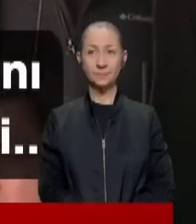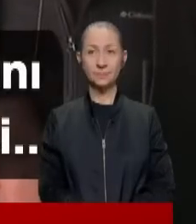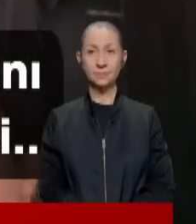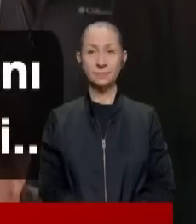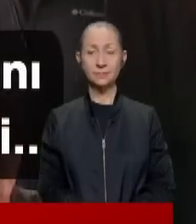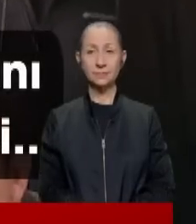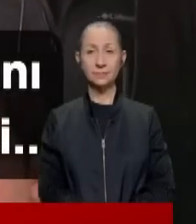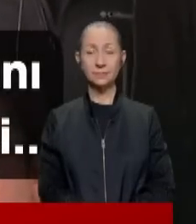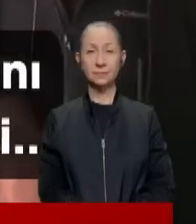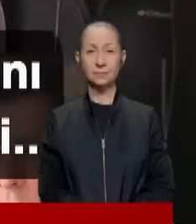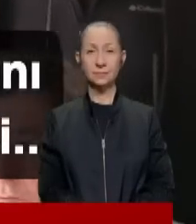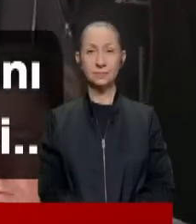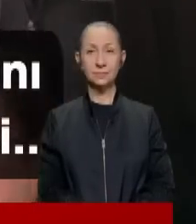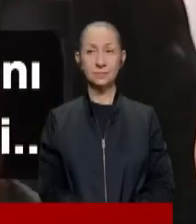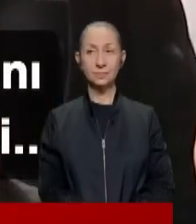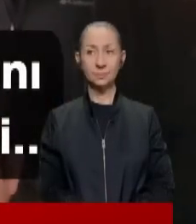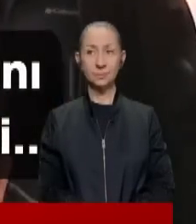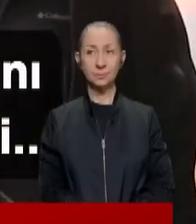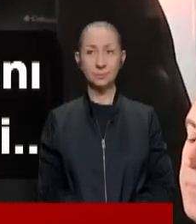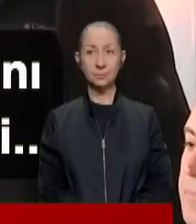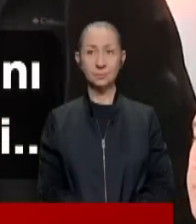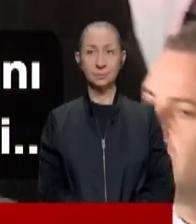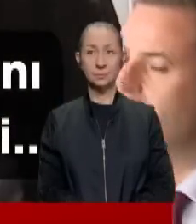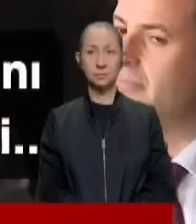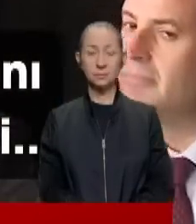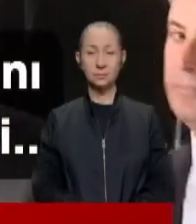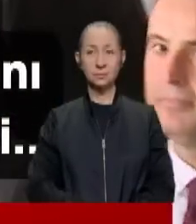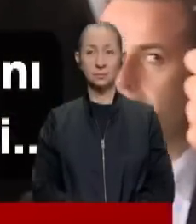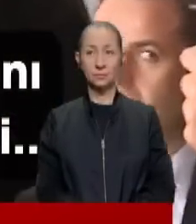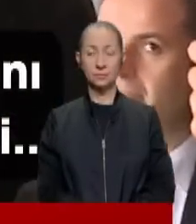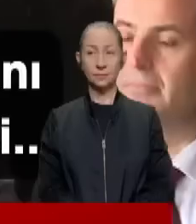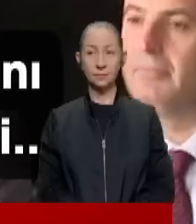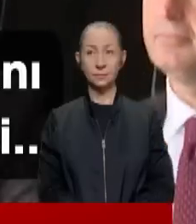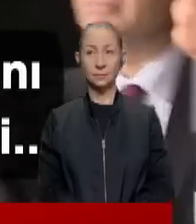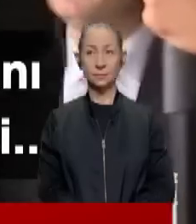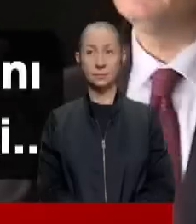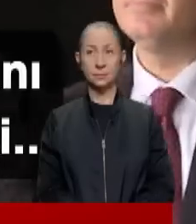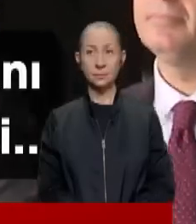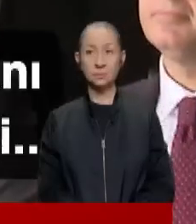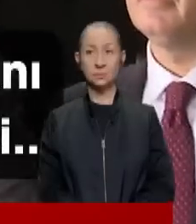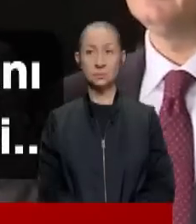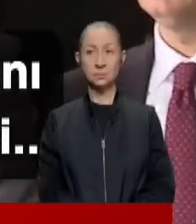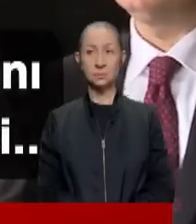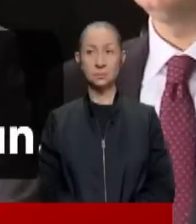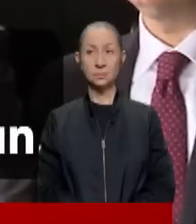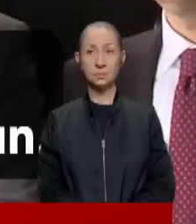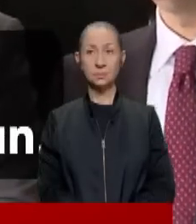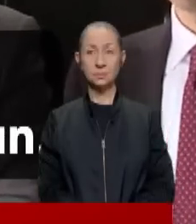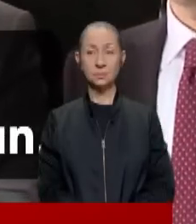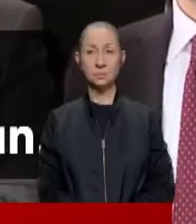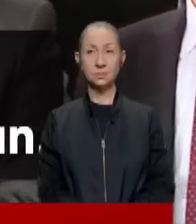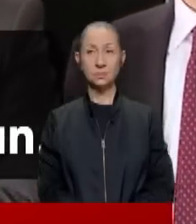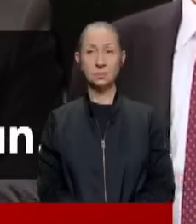burada binlerce insan hayatını kaybetti ama 3 yıl sonra bir tek düşman gemisi